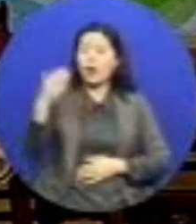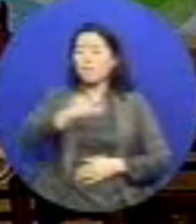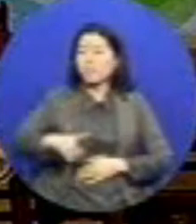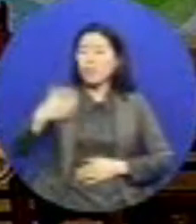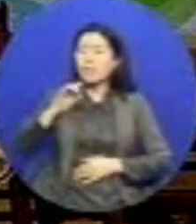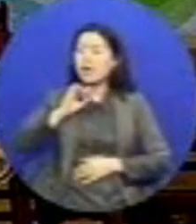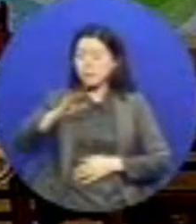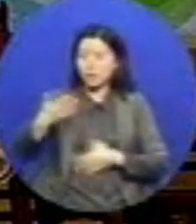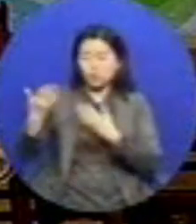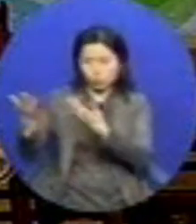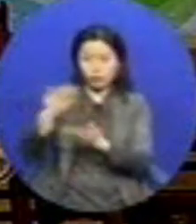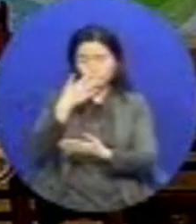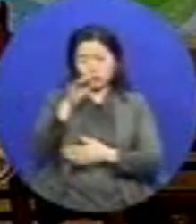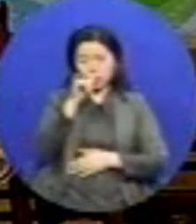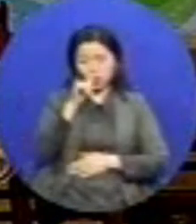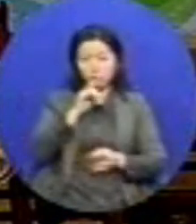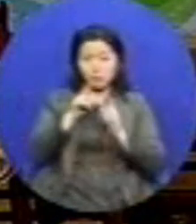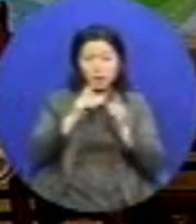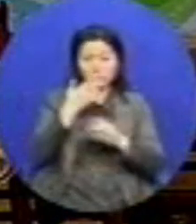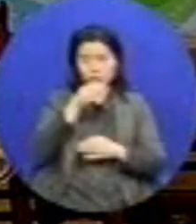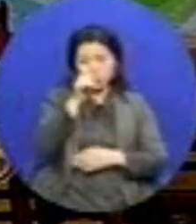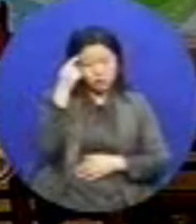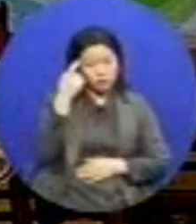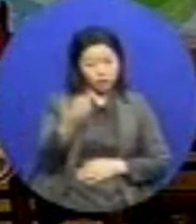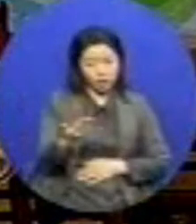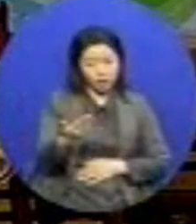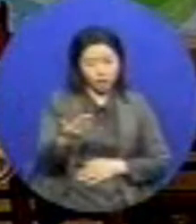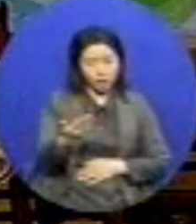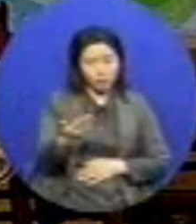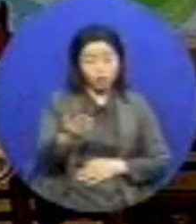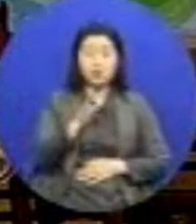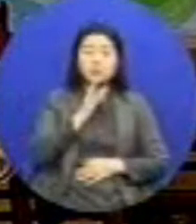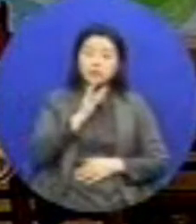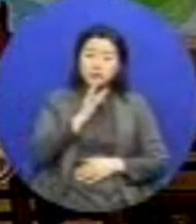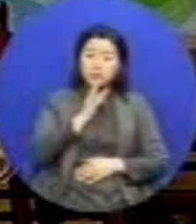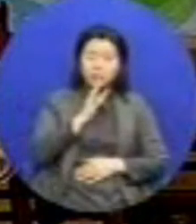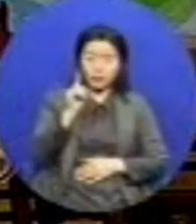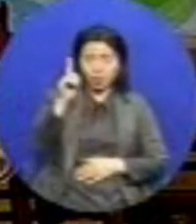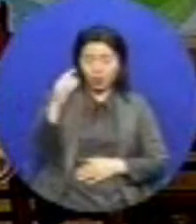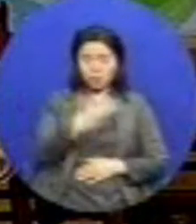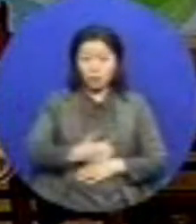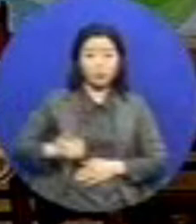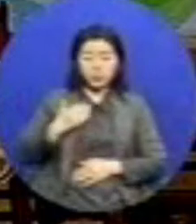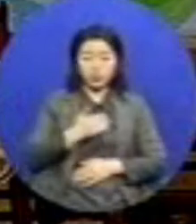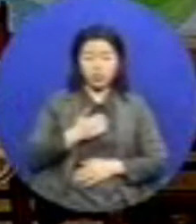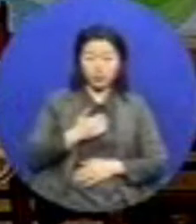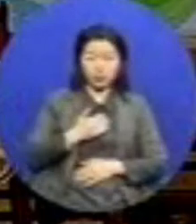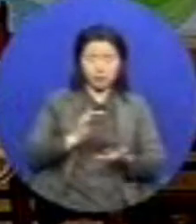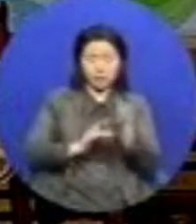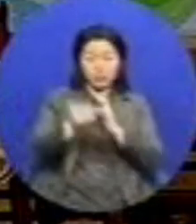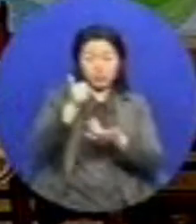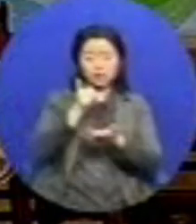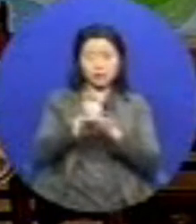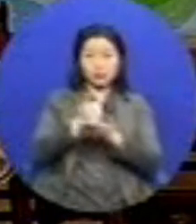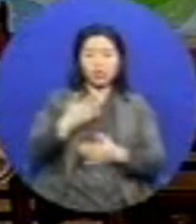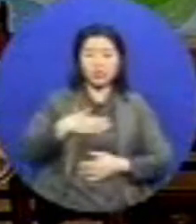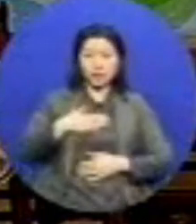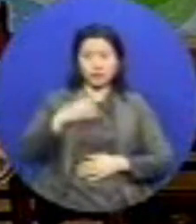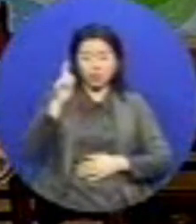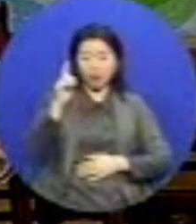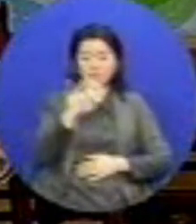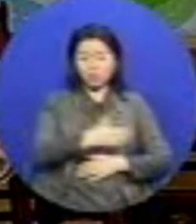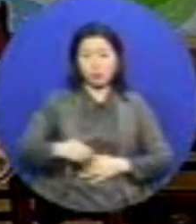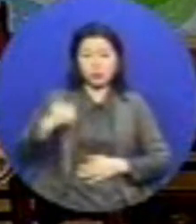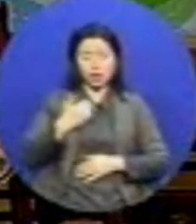수 있습니다 라고 말할 수 있는가 불가능하죠 한 몸 인걸요 예수님과 나는 한 몸인데 내가 왜 가면